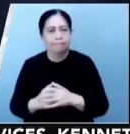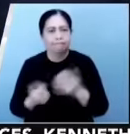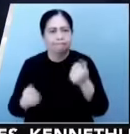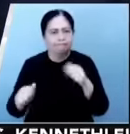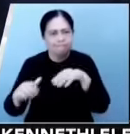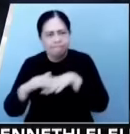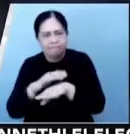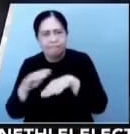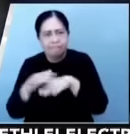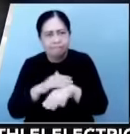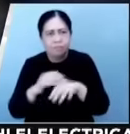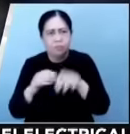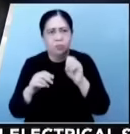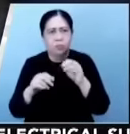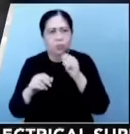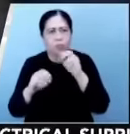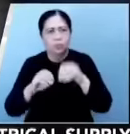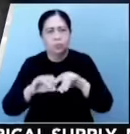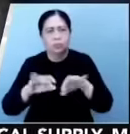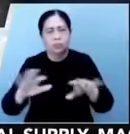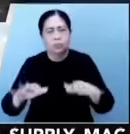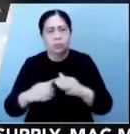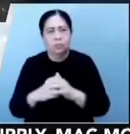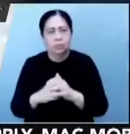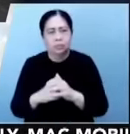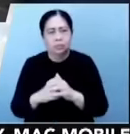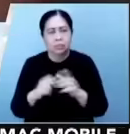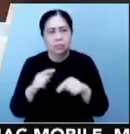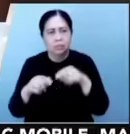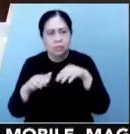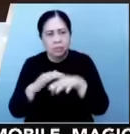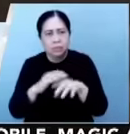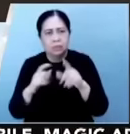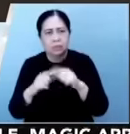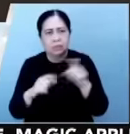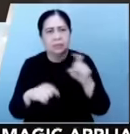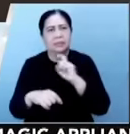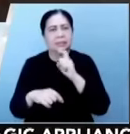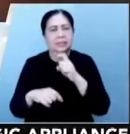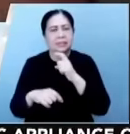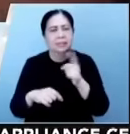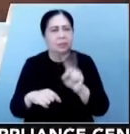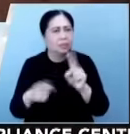na kumalat. Eh, uling pasok ko, nadali ako dito sa may bakal. Ang nangyari sa iyo, sir?